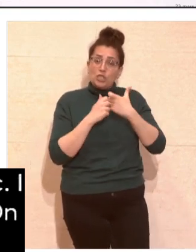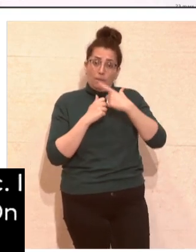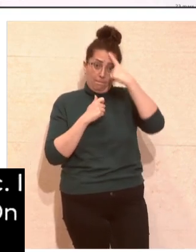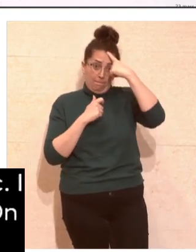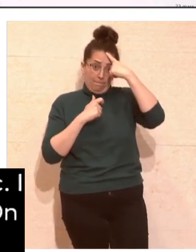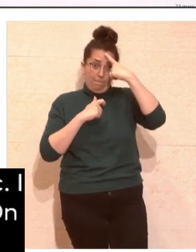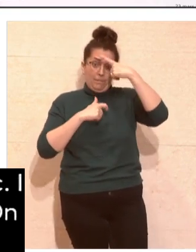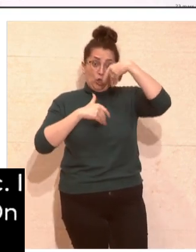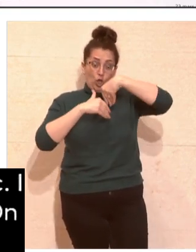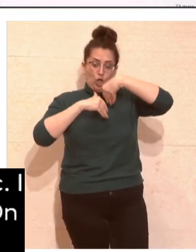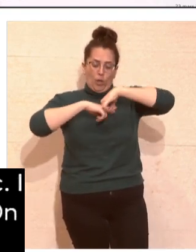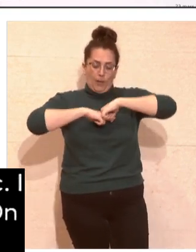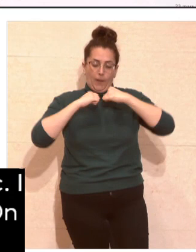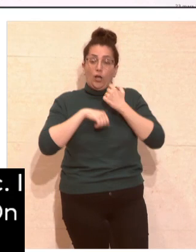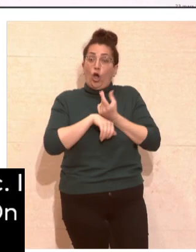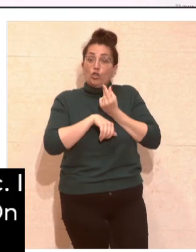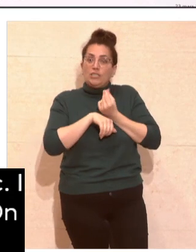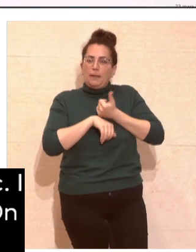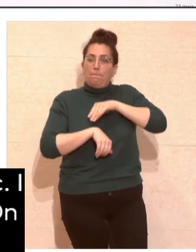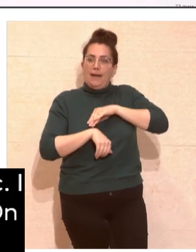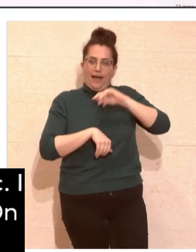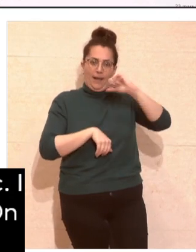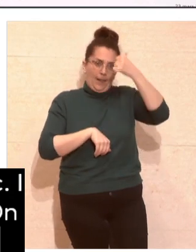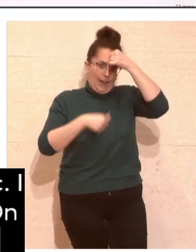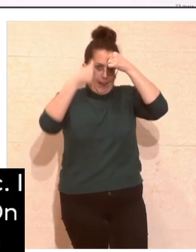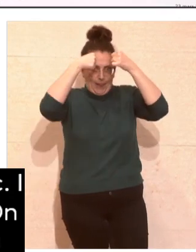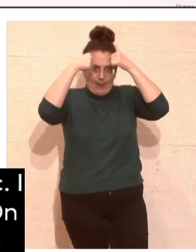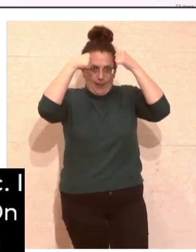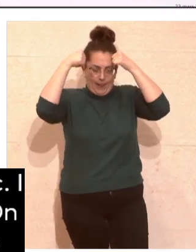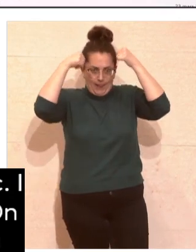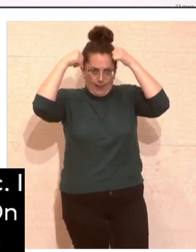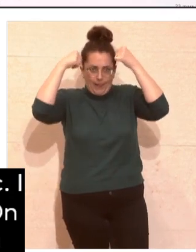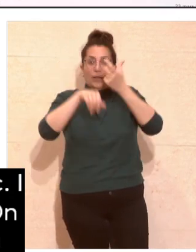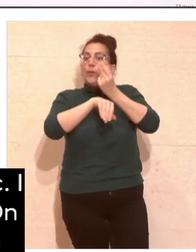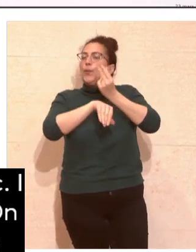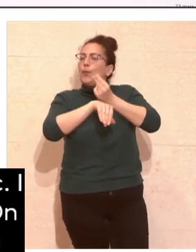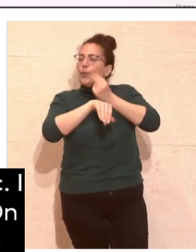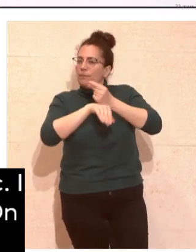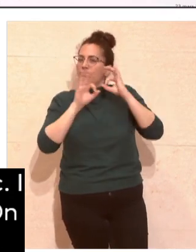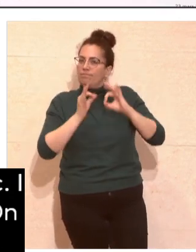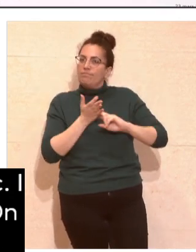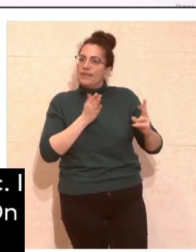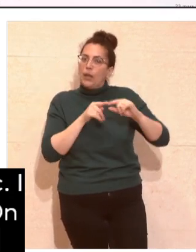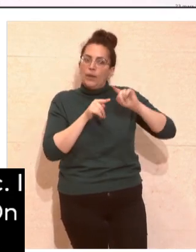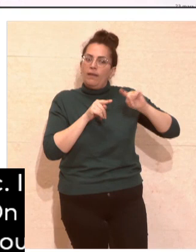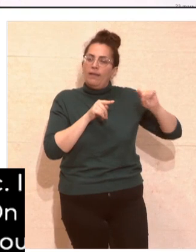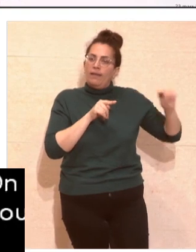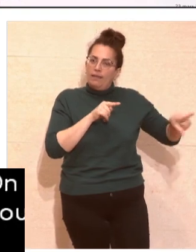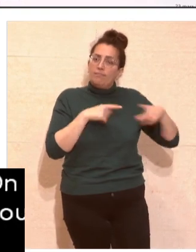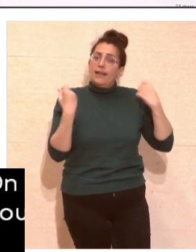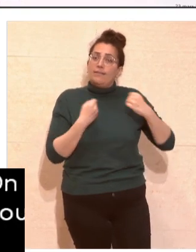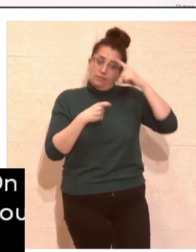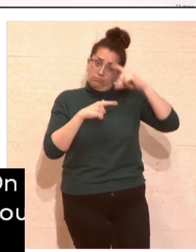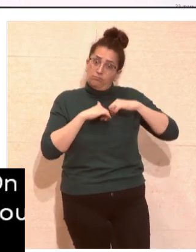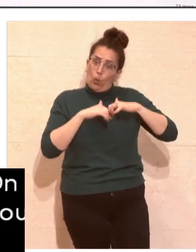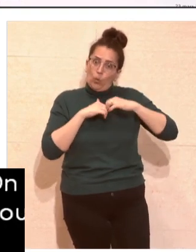intracrâniens que en dette de sommeil ou même en privation aiguë de sommeil, l'activité neuronale va se dégrader avec